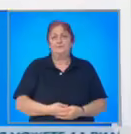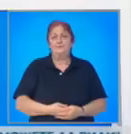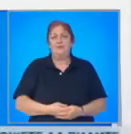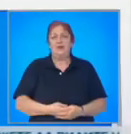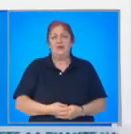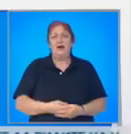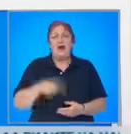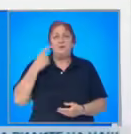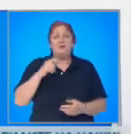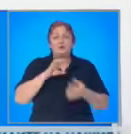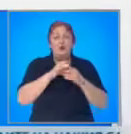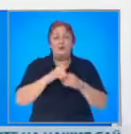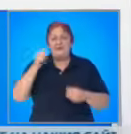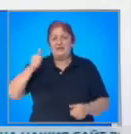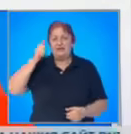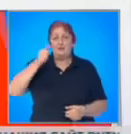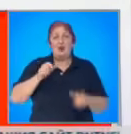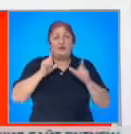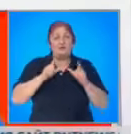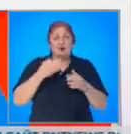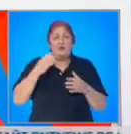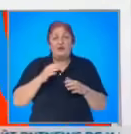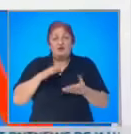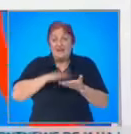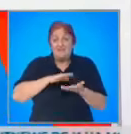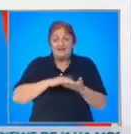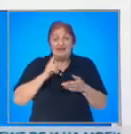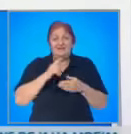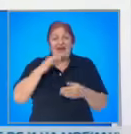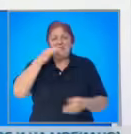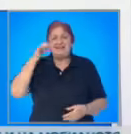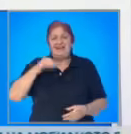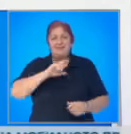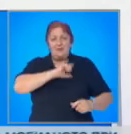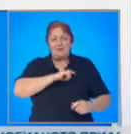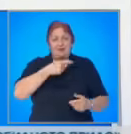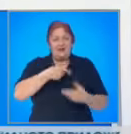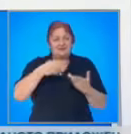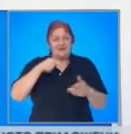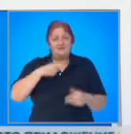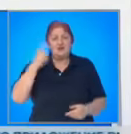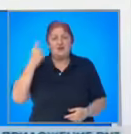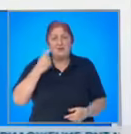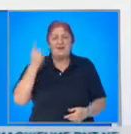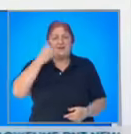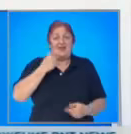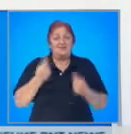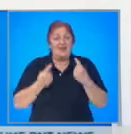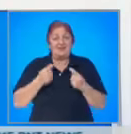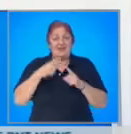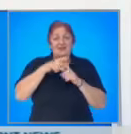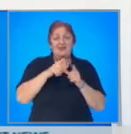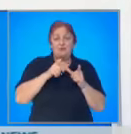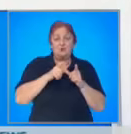Спорт за финал. Първите олимпийски шампиони в Токио вече са факт. 11 златни медала бяха раздадени в днешния първи ден на игрите.